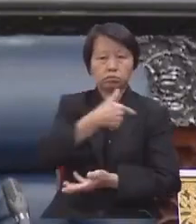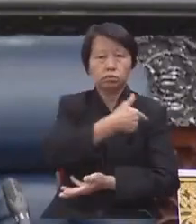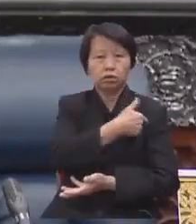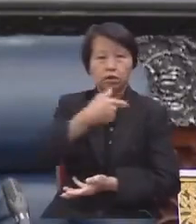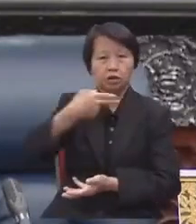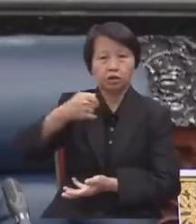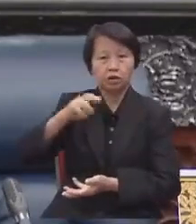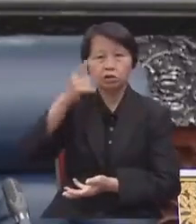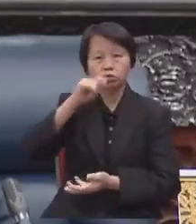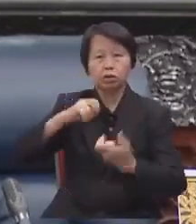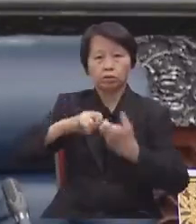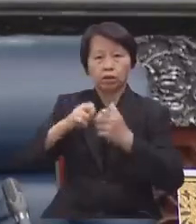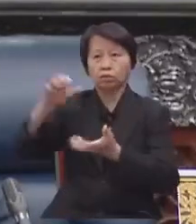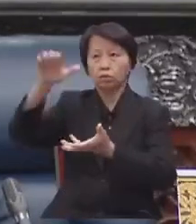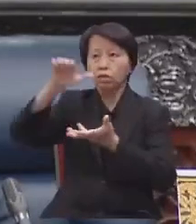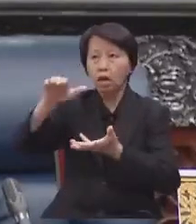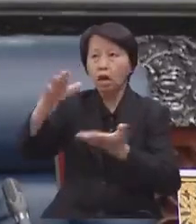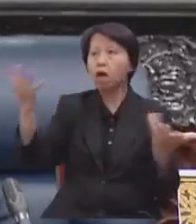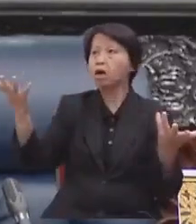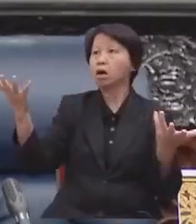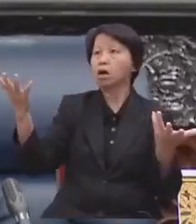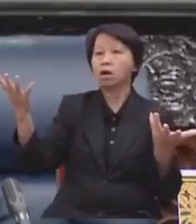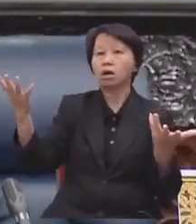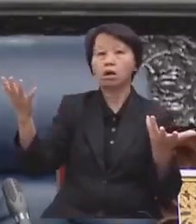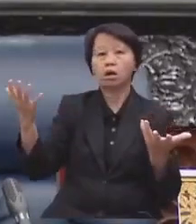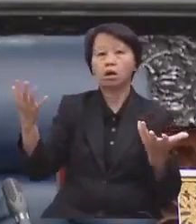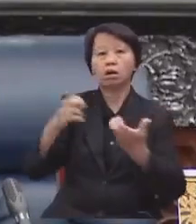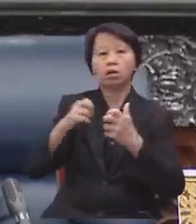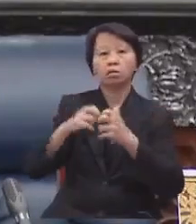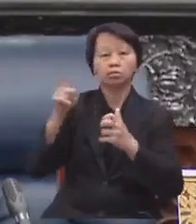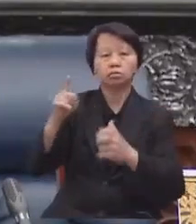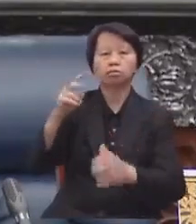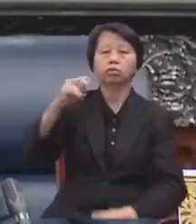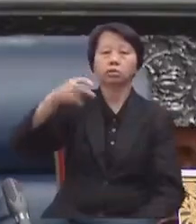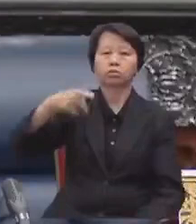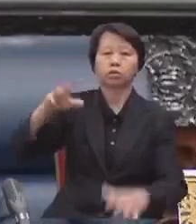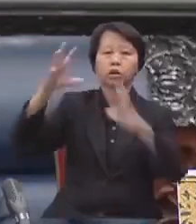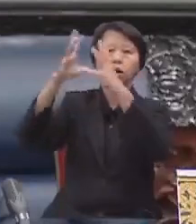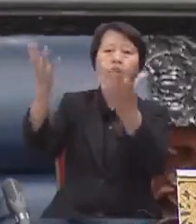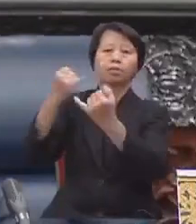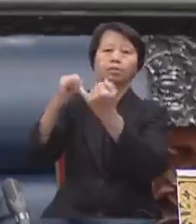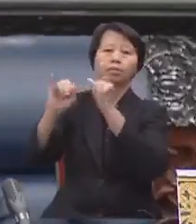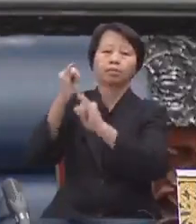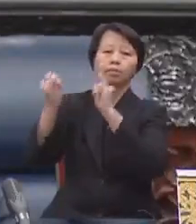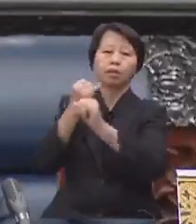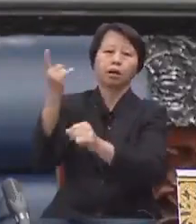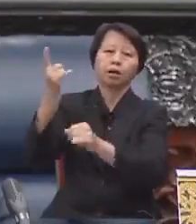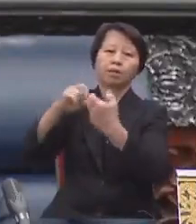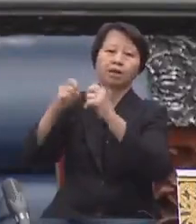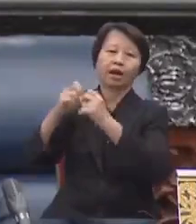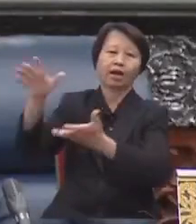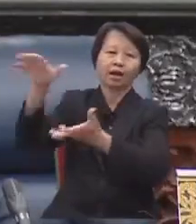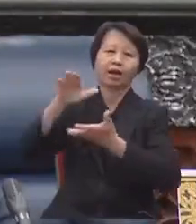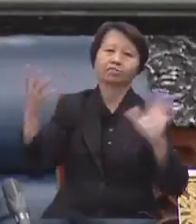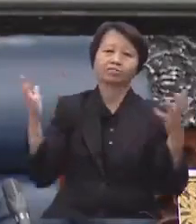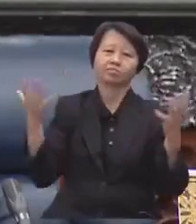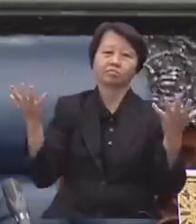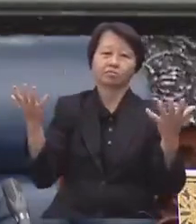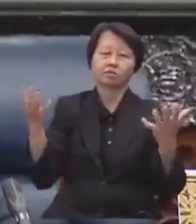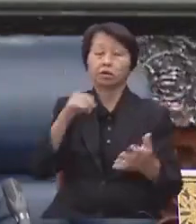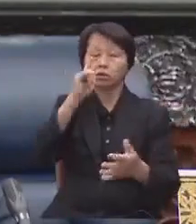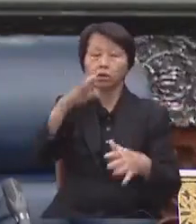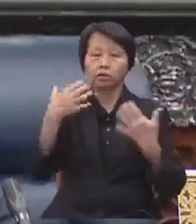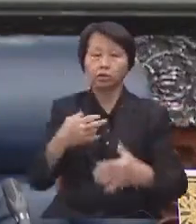daripada gangguan infeksi tersebut di peringkat Global ya Dan inilah sebenarnya